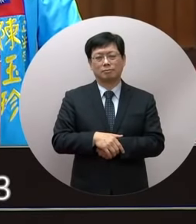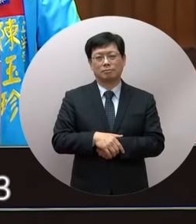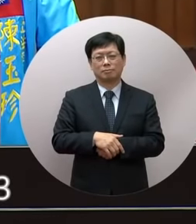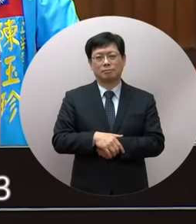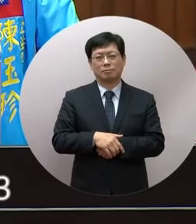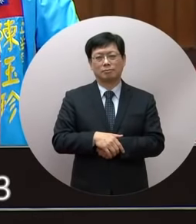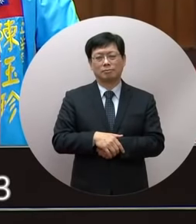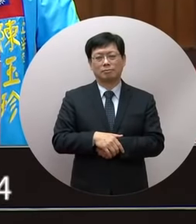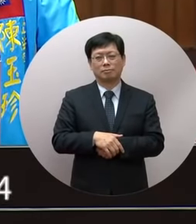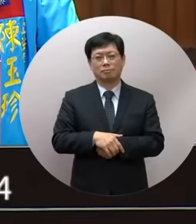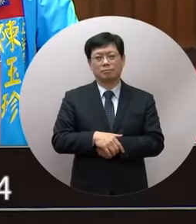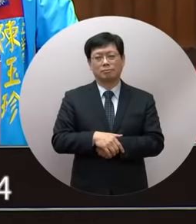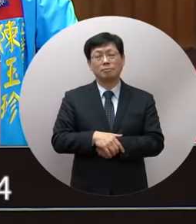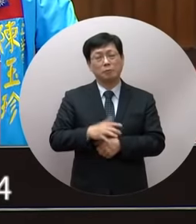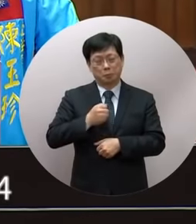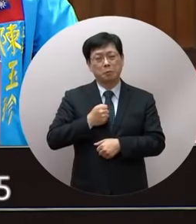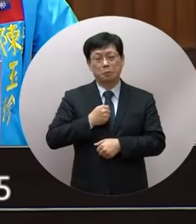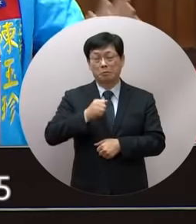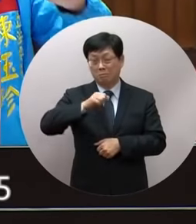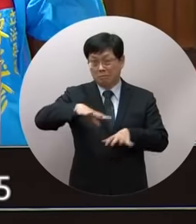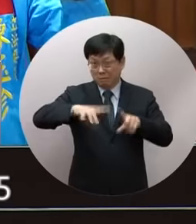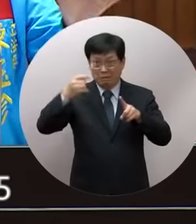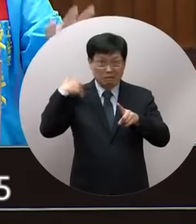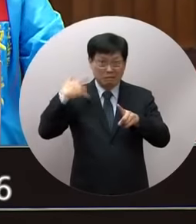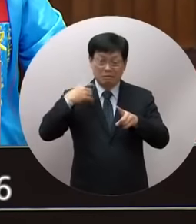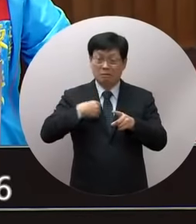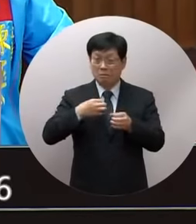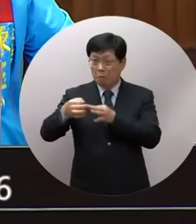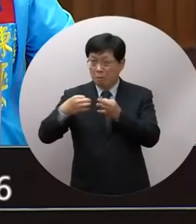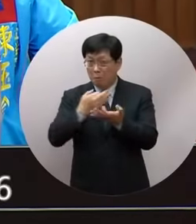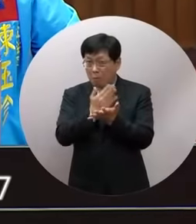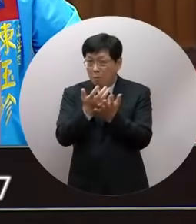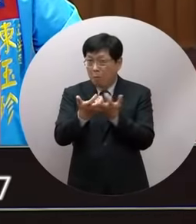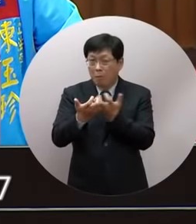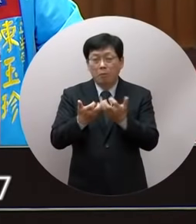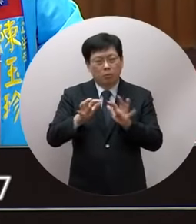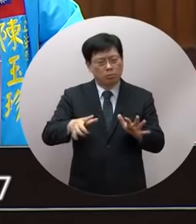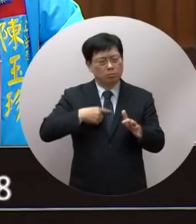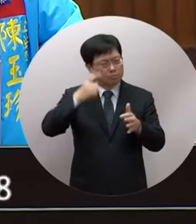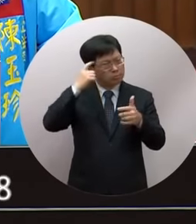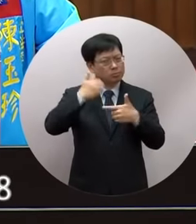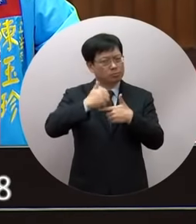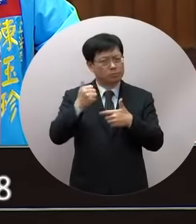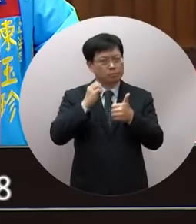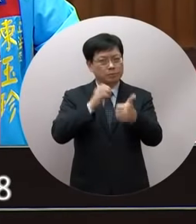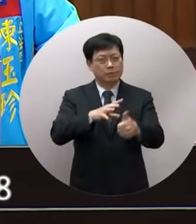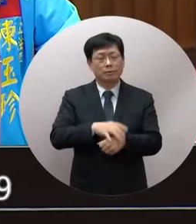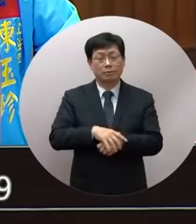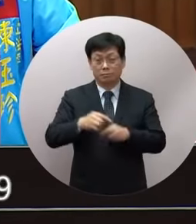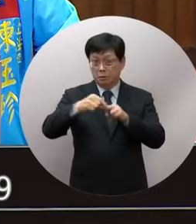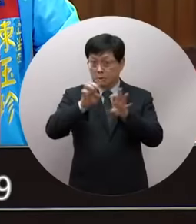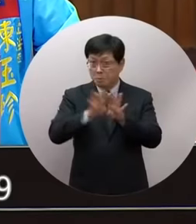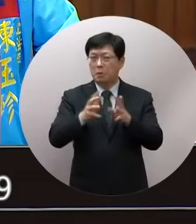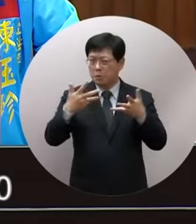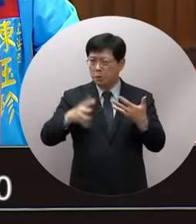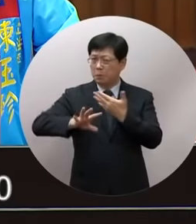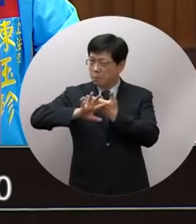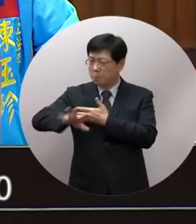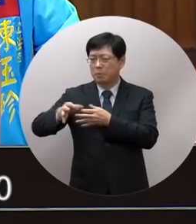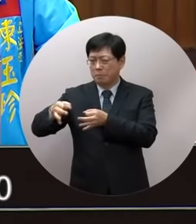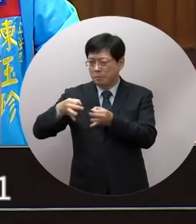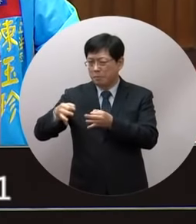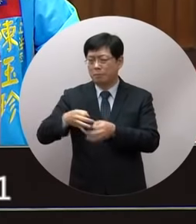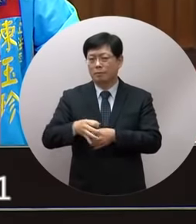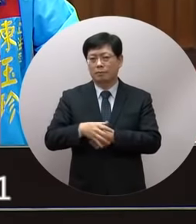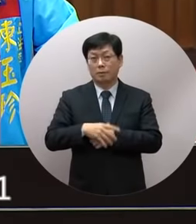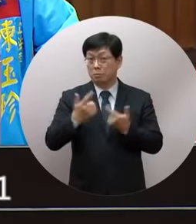对， 他也不限于。 我知道，但是刚开始说那个行业是这样子，我现在是这样，就要跟您建议说，就是基本有很多其他的产业，就是